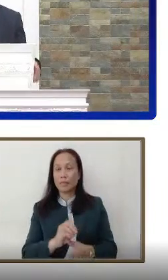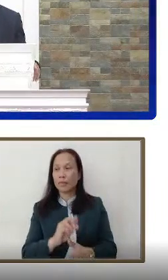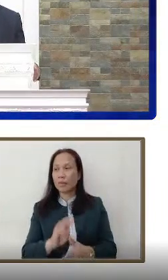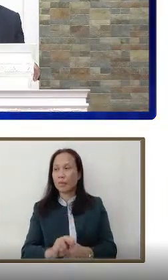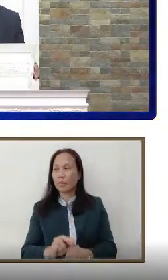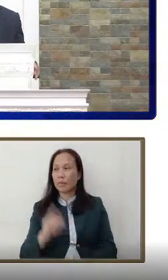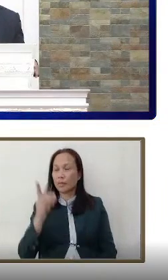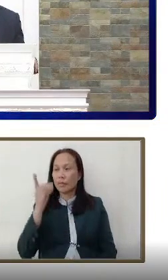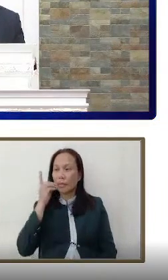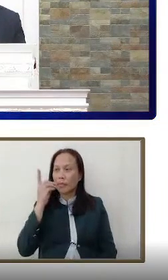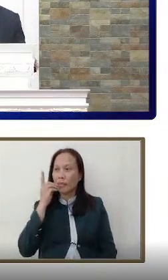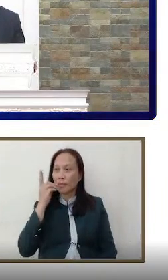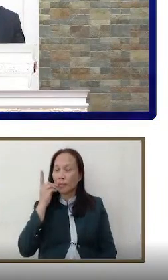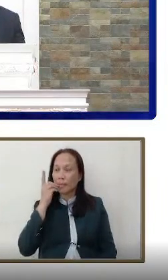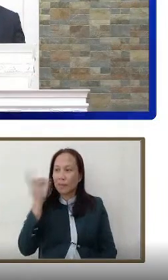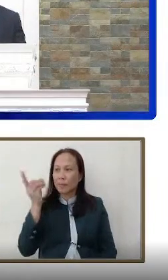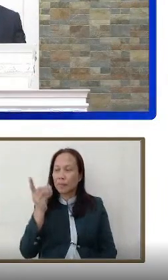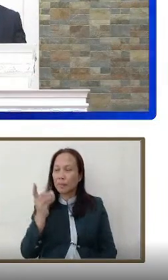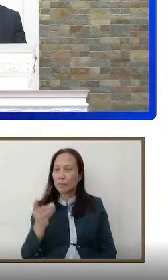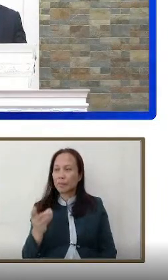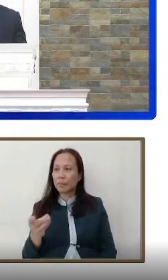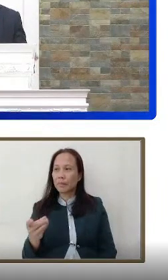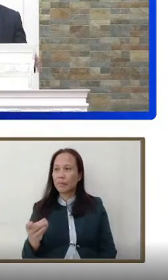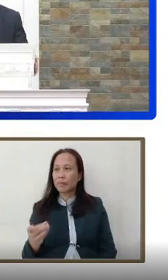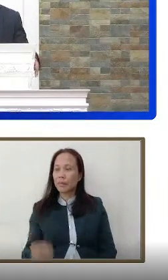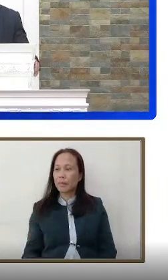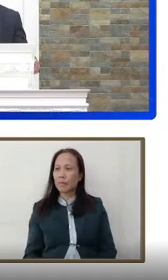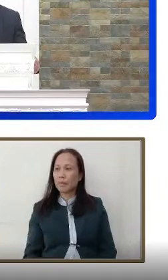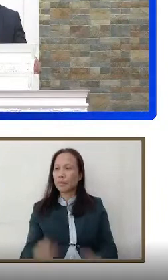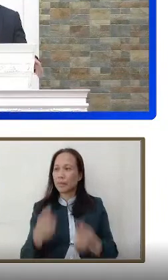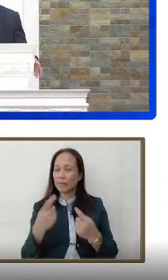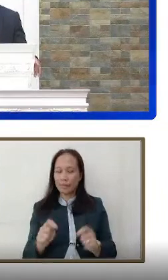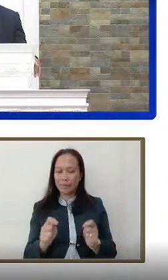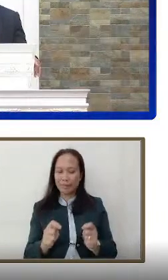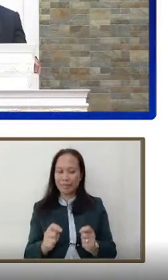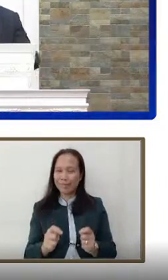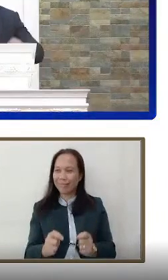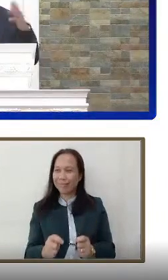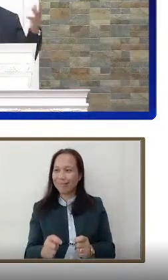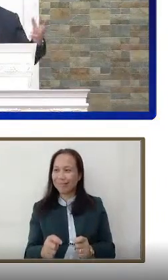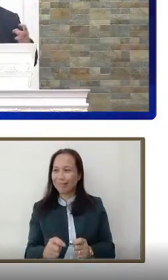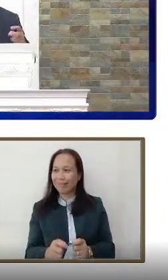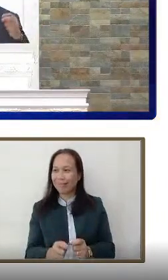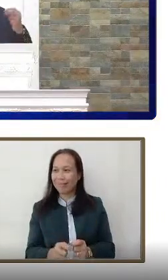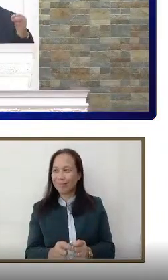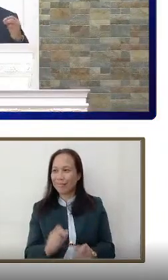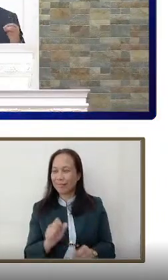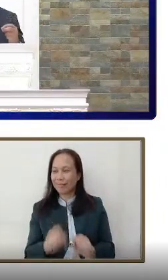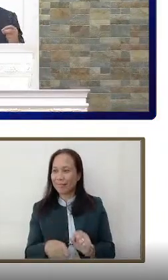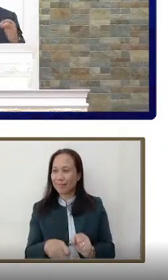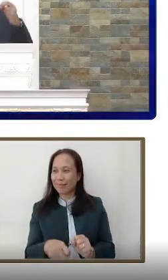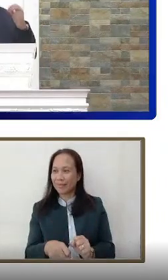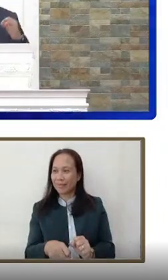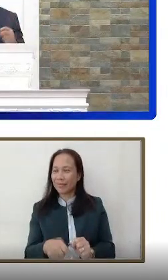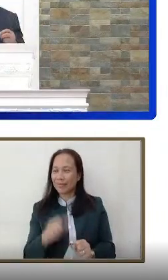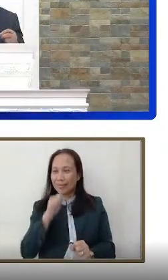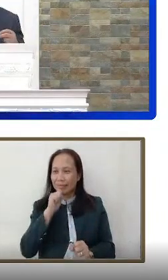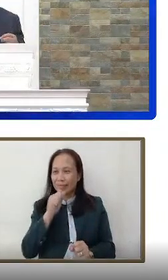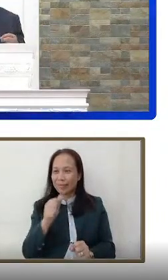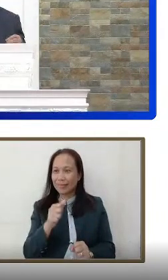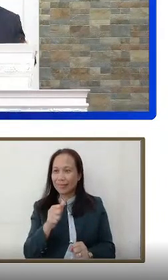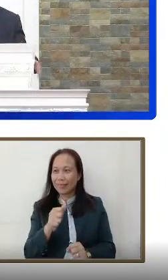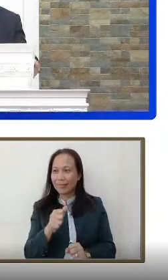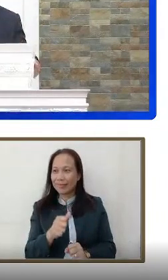year pa lamang, nagbubunot na ng ipin yan eh. Kaya huwag niyo nga asahan na pagka sila ay nag-fourth year, magdududa kayo na, o baka hindi pa